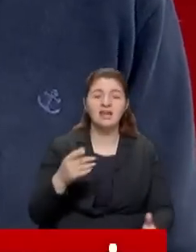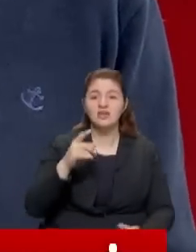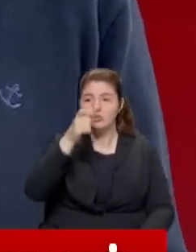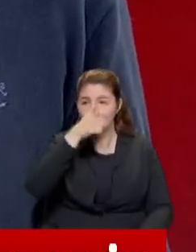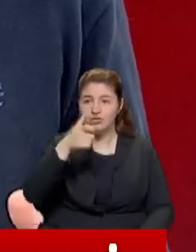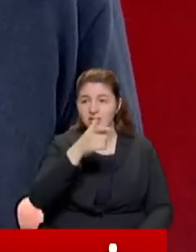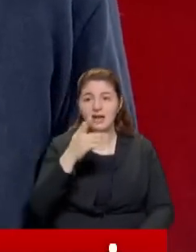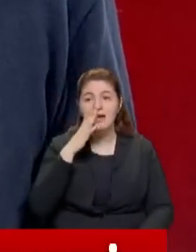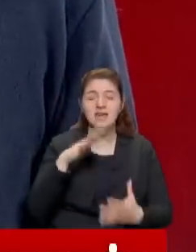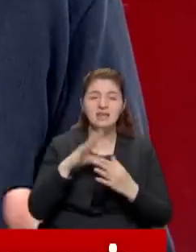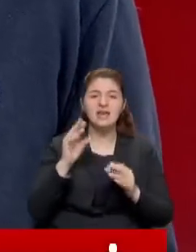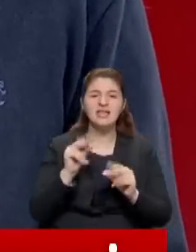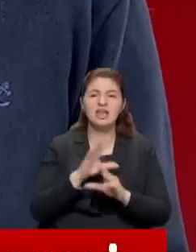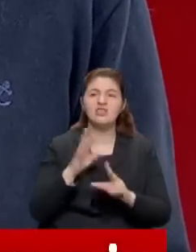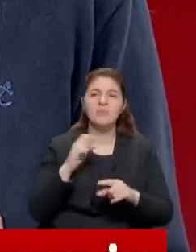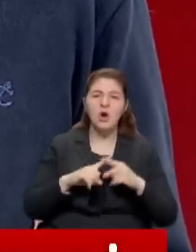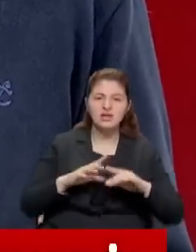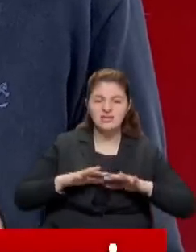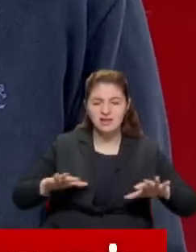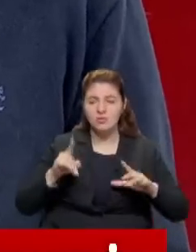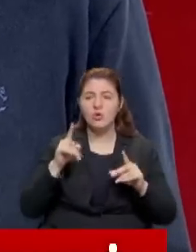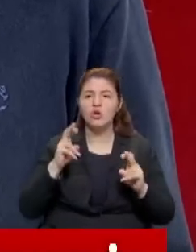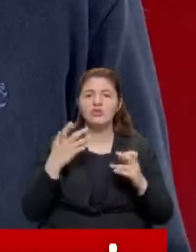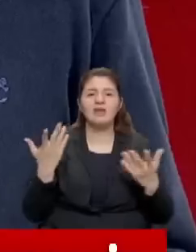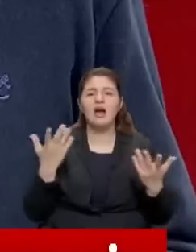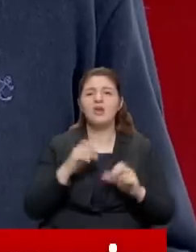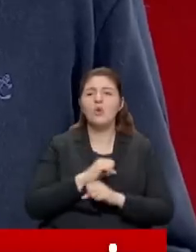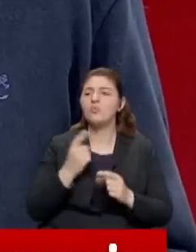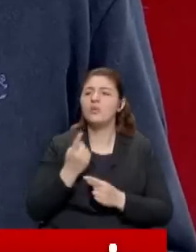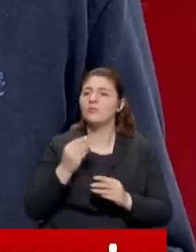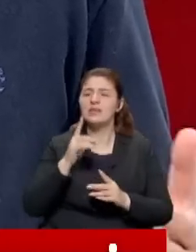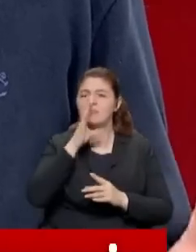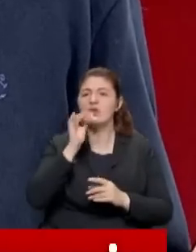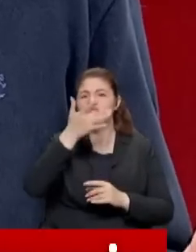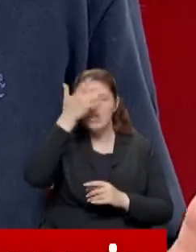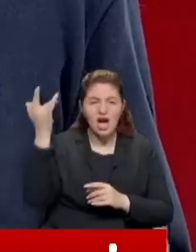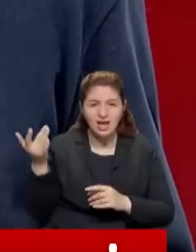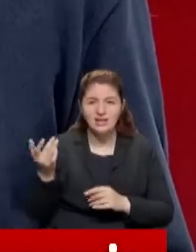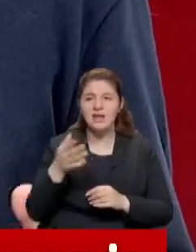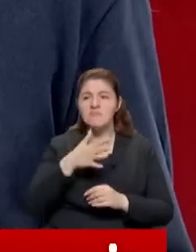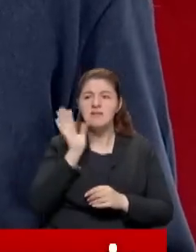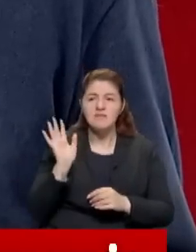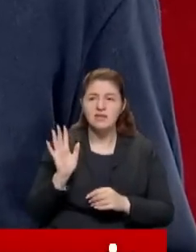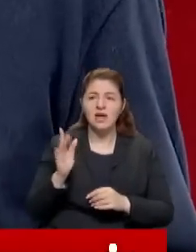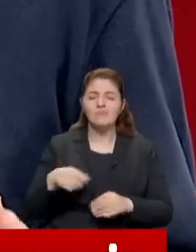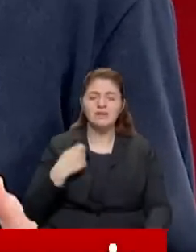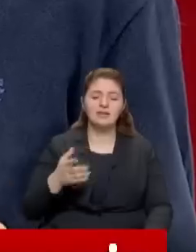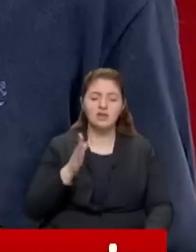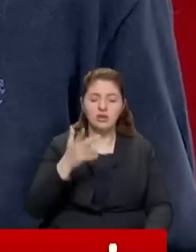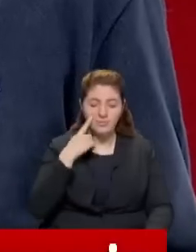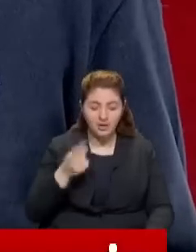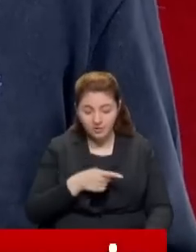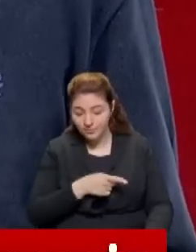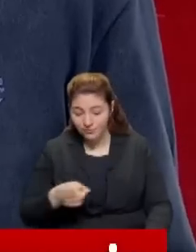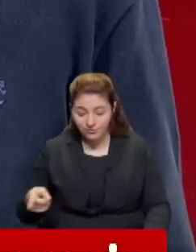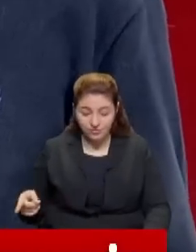insanı yeterince politize, kimsenin bu konuda kaygısı olmasın. Yani kimse öyle cahillikten, bilmeden rastgele gidiyor bakıyor